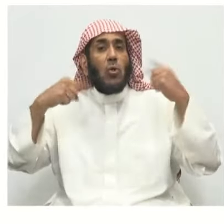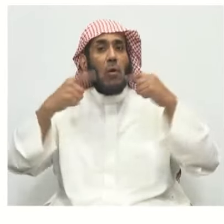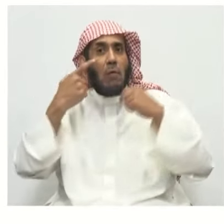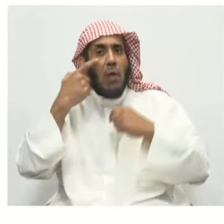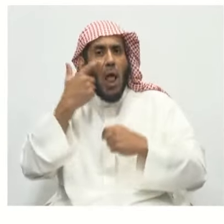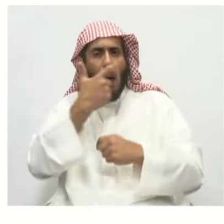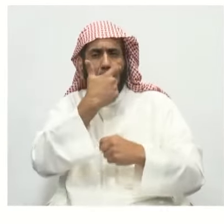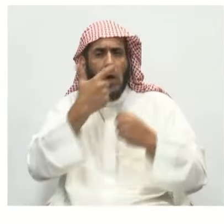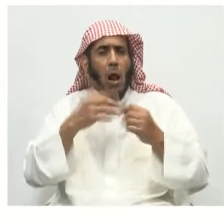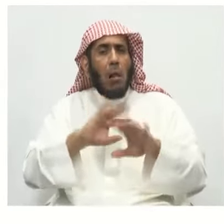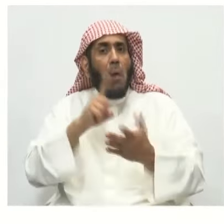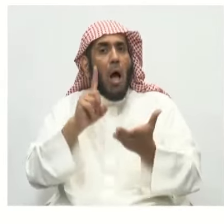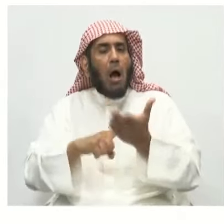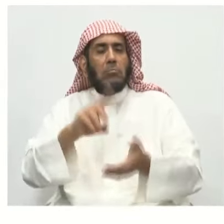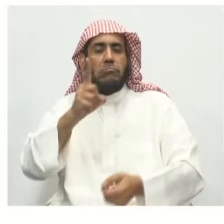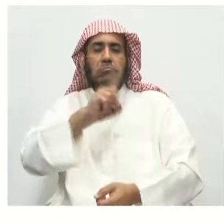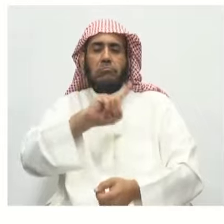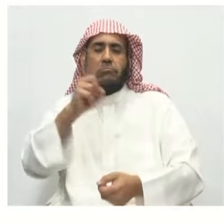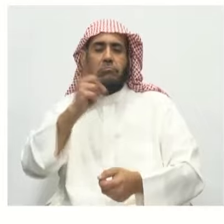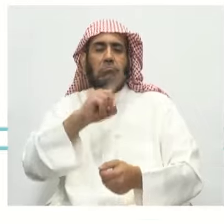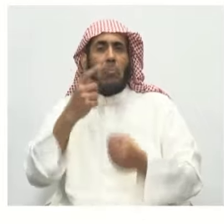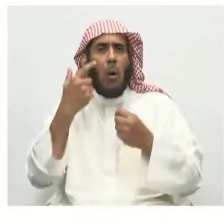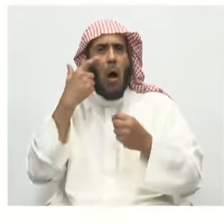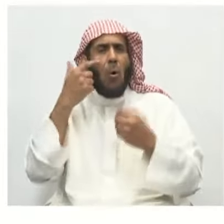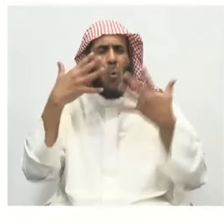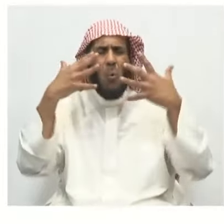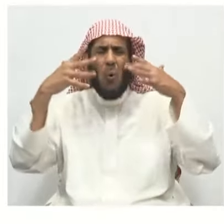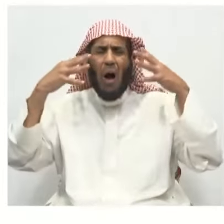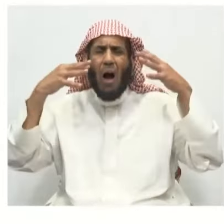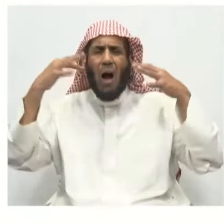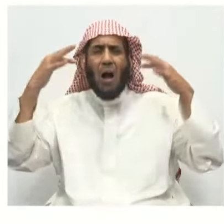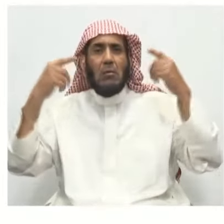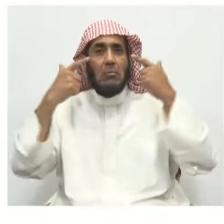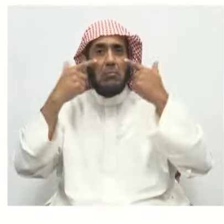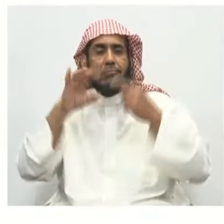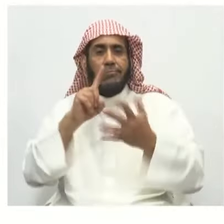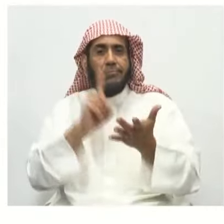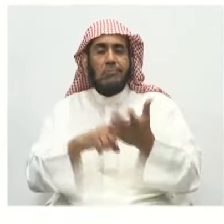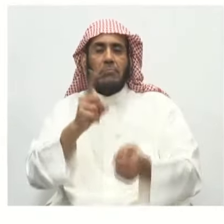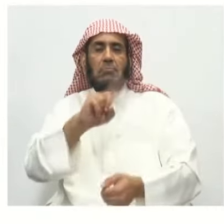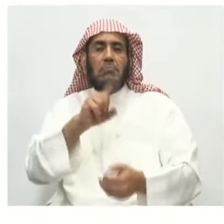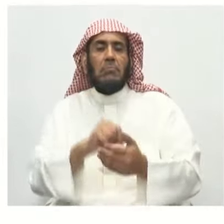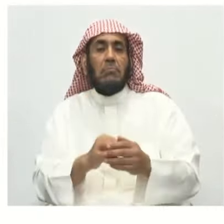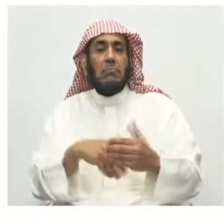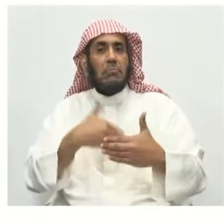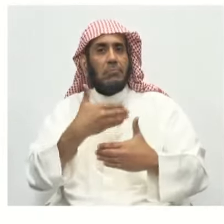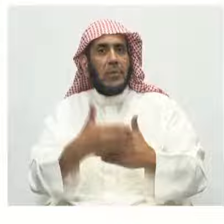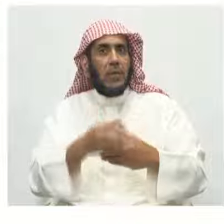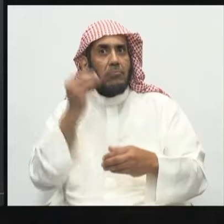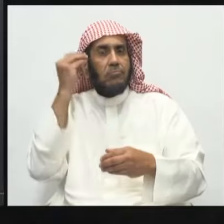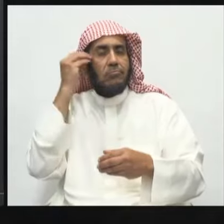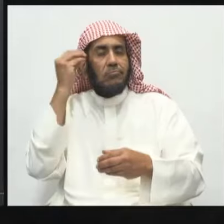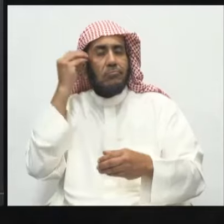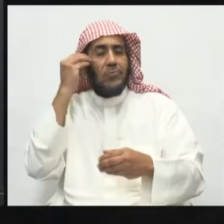الابصار لا حقيقه لها لا حقيقه لها طيب بعد ان عرفنا يا